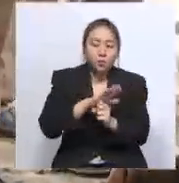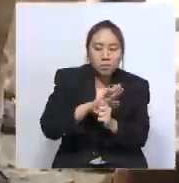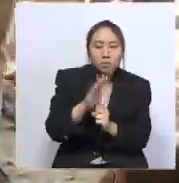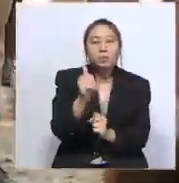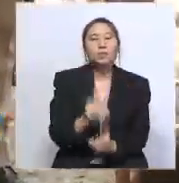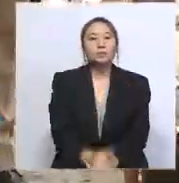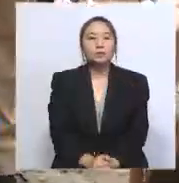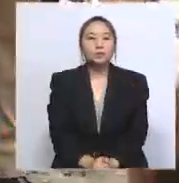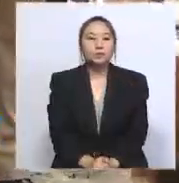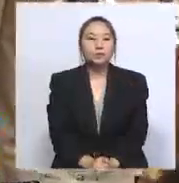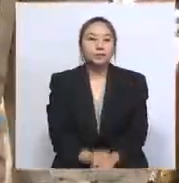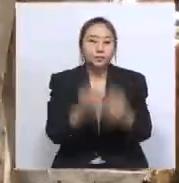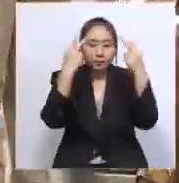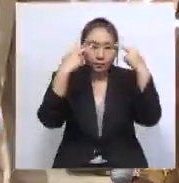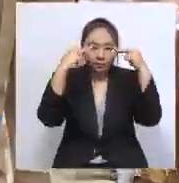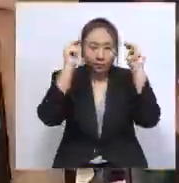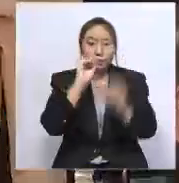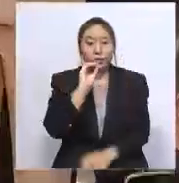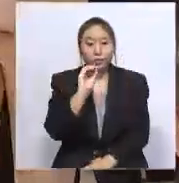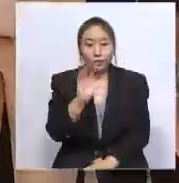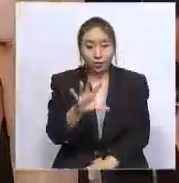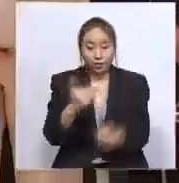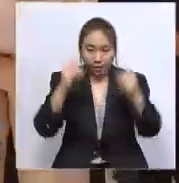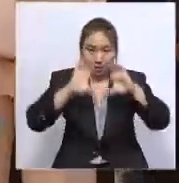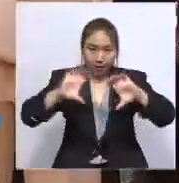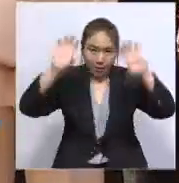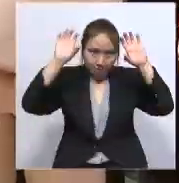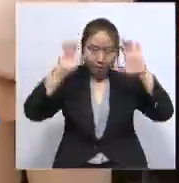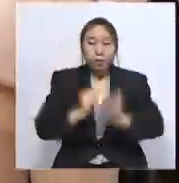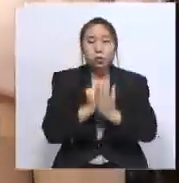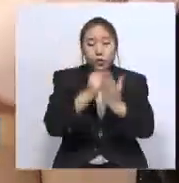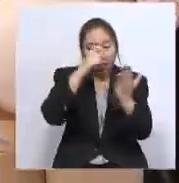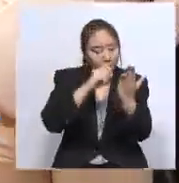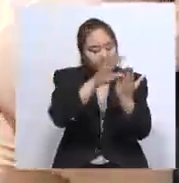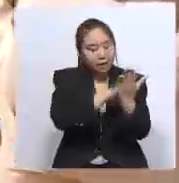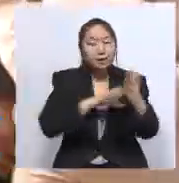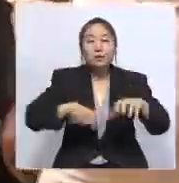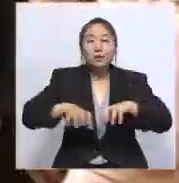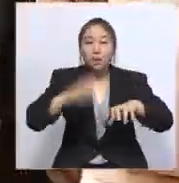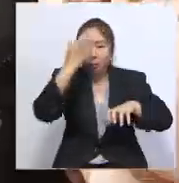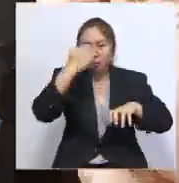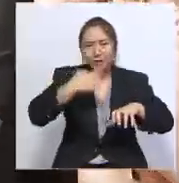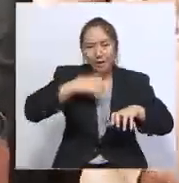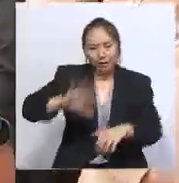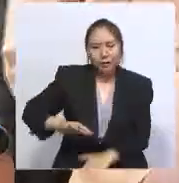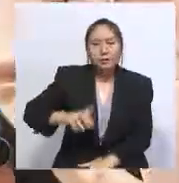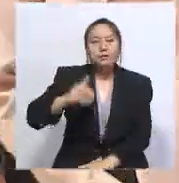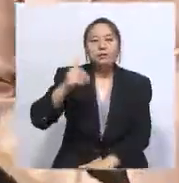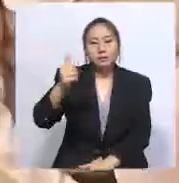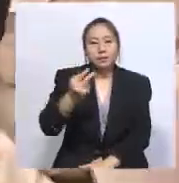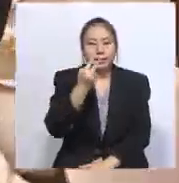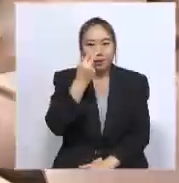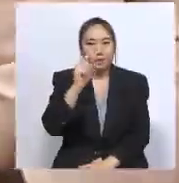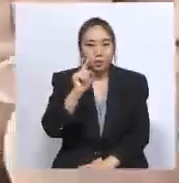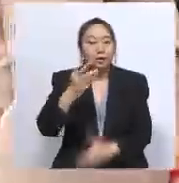ค่ะนายกรัฐมนตรีบอกด้วยนะคะว่ารัฐบาลเข้ามาบริหารประเทศเพราะต้องการเปลี่ยนแปลงประเทศให้ดียิ่งขึ้นซึ่งจะเห็น